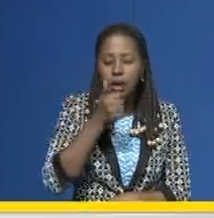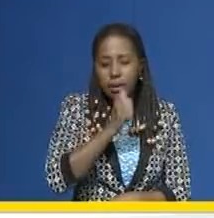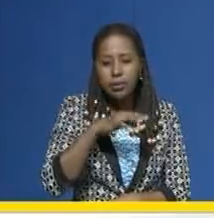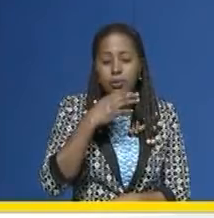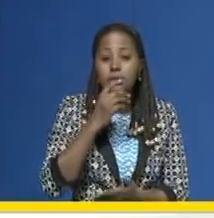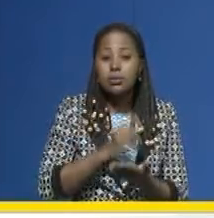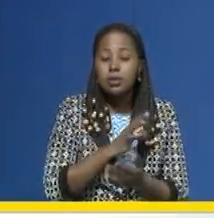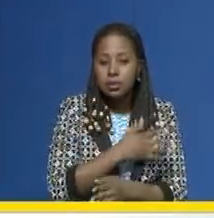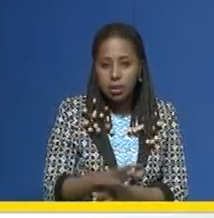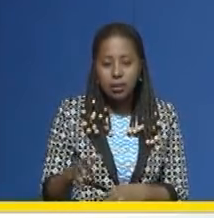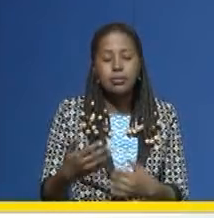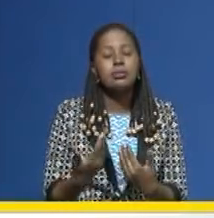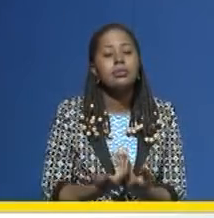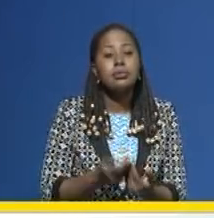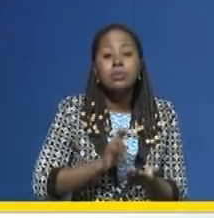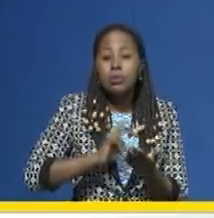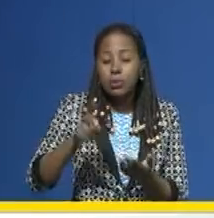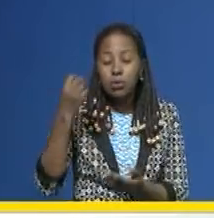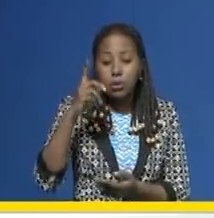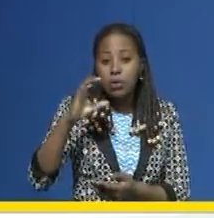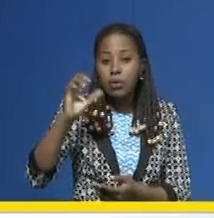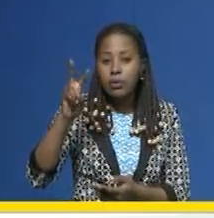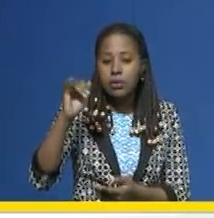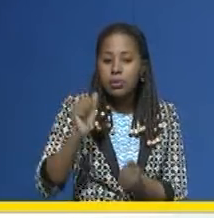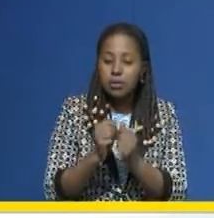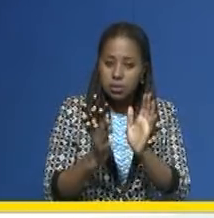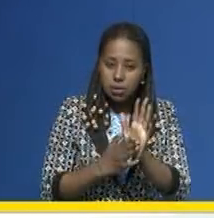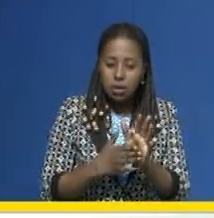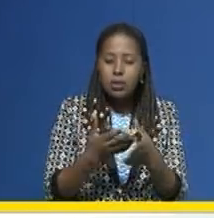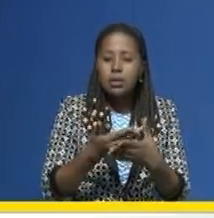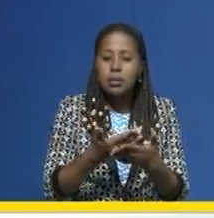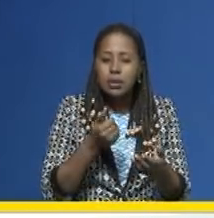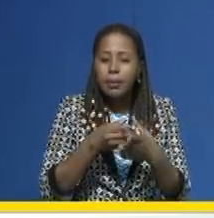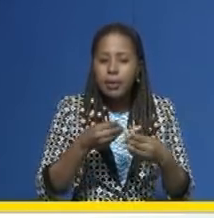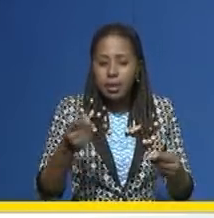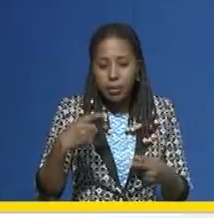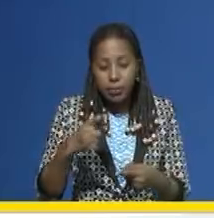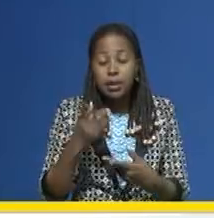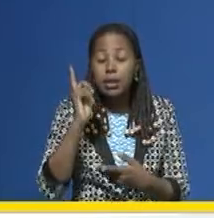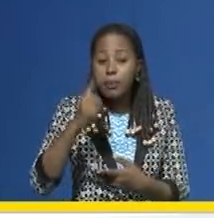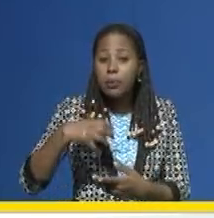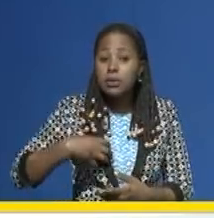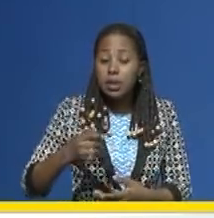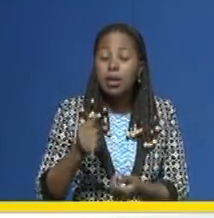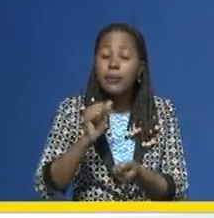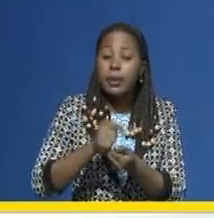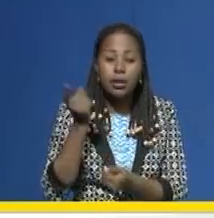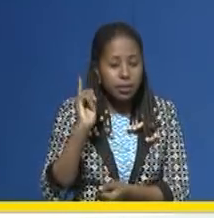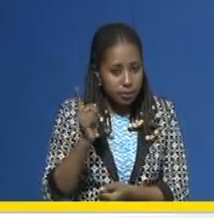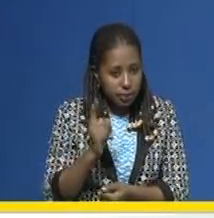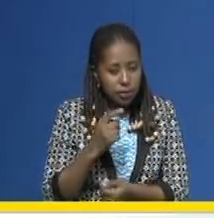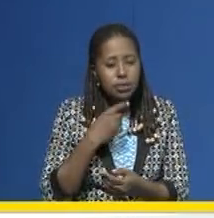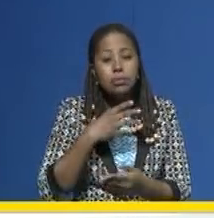Salaam. Kuibuka kwa ugonjwa huo wa COVID-19 kumesababisha madhara mbalimbali, ambapo Wizara ya Maliasili na Utalii imekiri